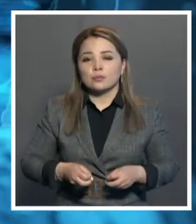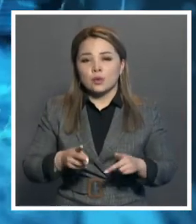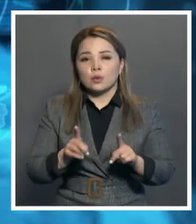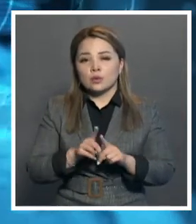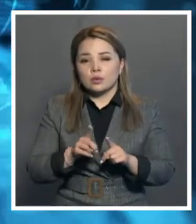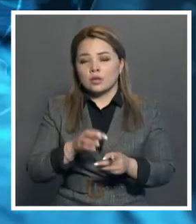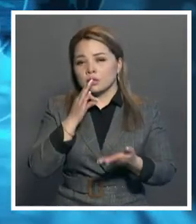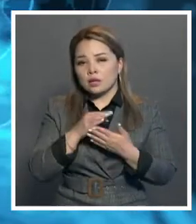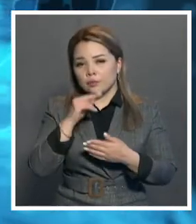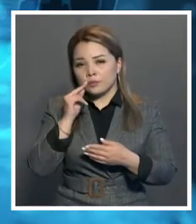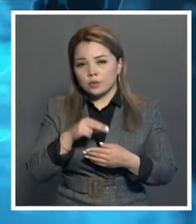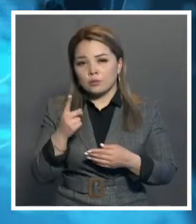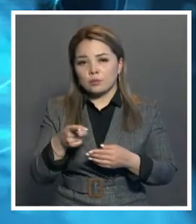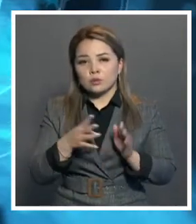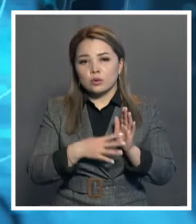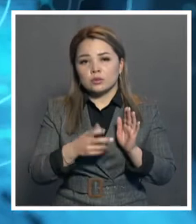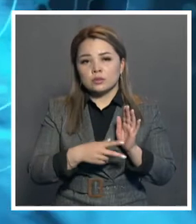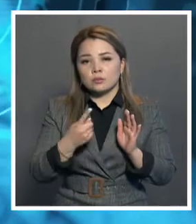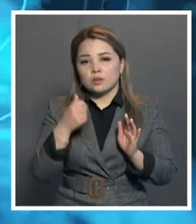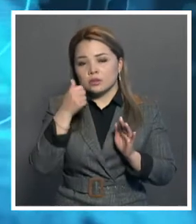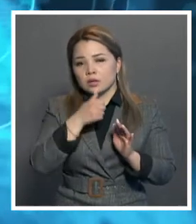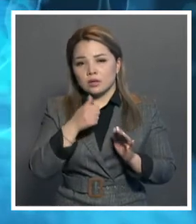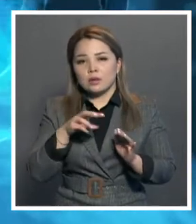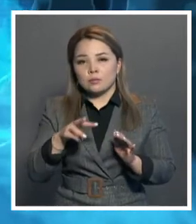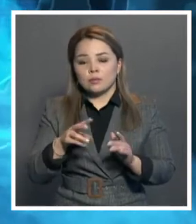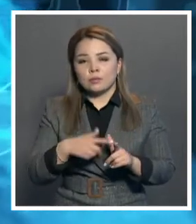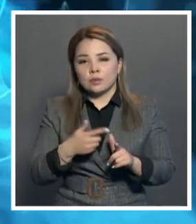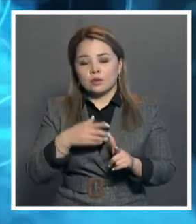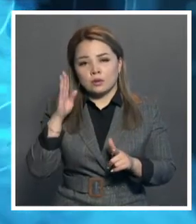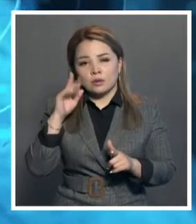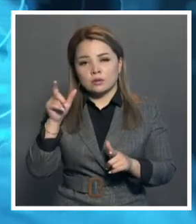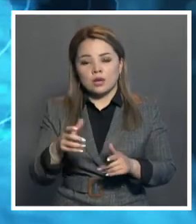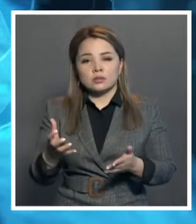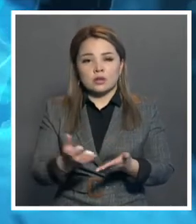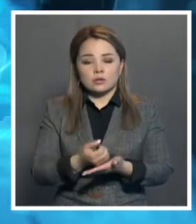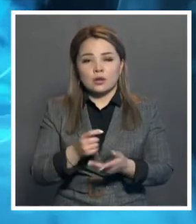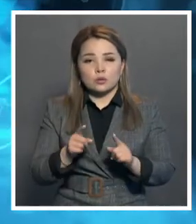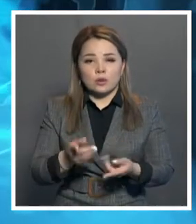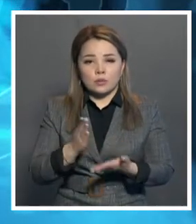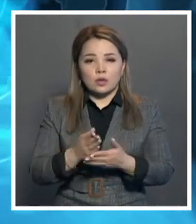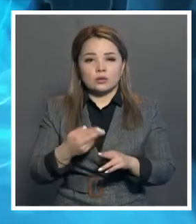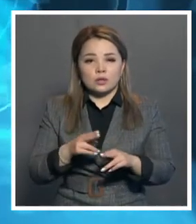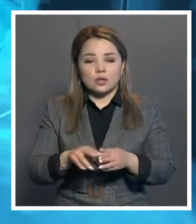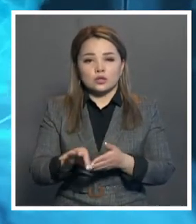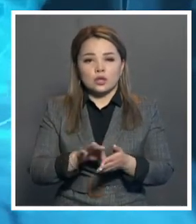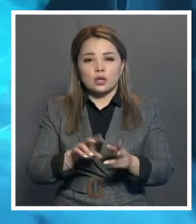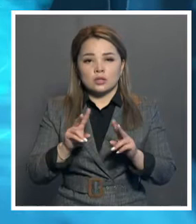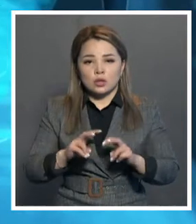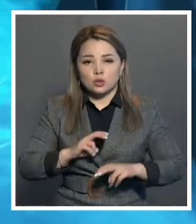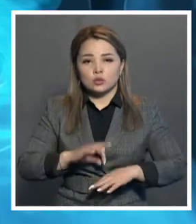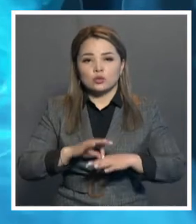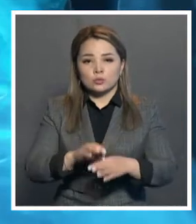деген күдікпен 1981 жылы туылған М есімді азаматша ұсталды. Қазіргі уақытта жедел тергеу